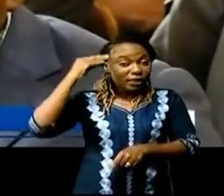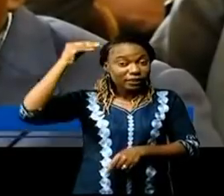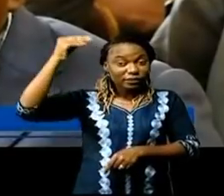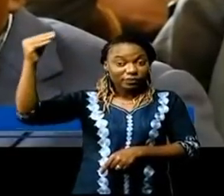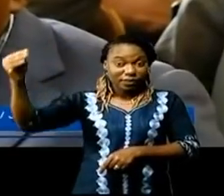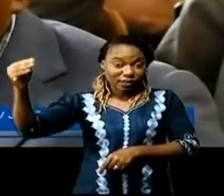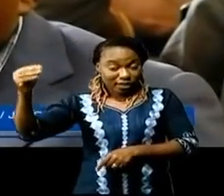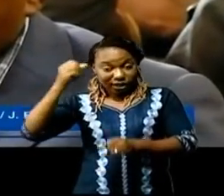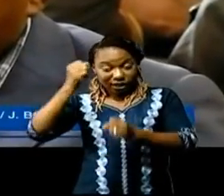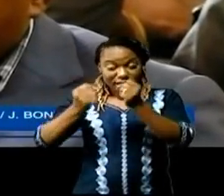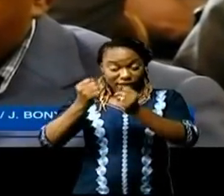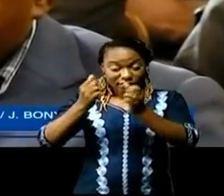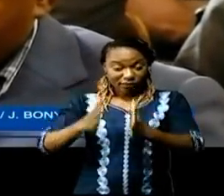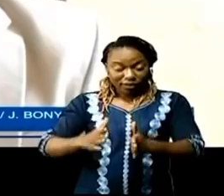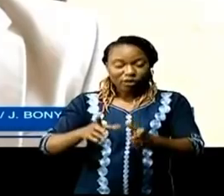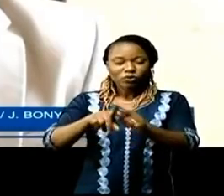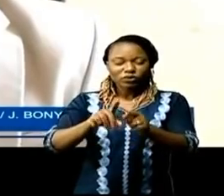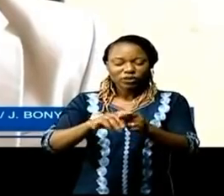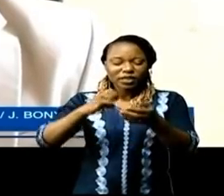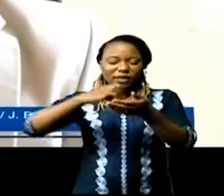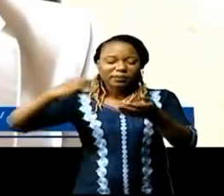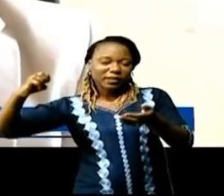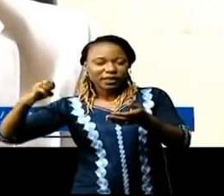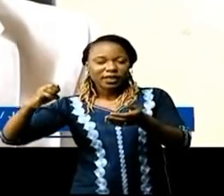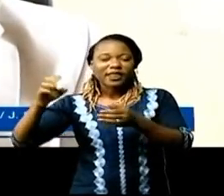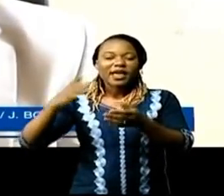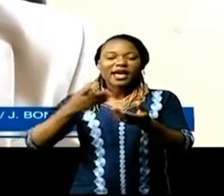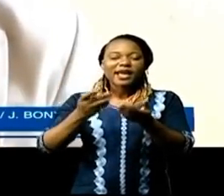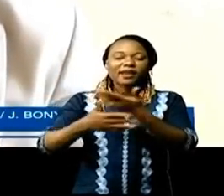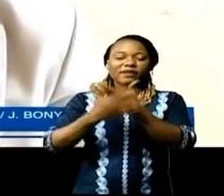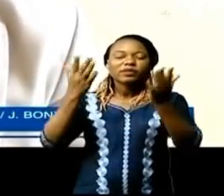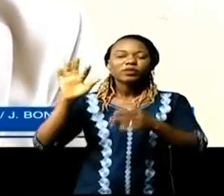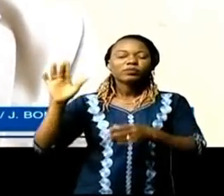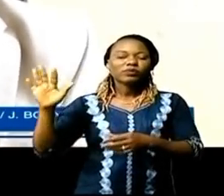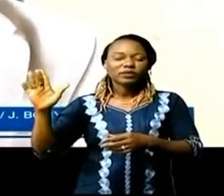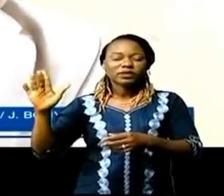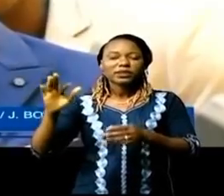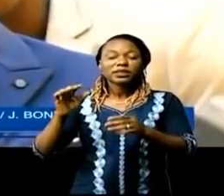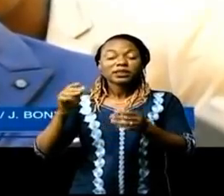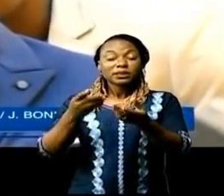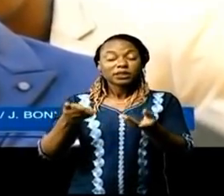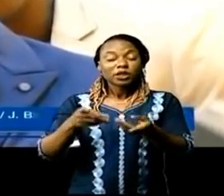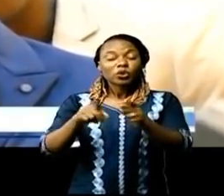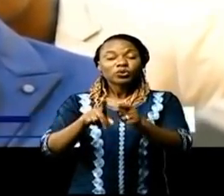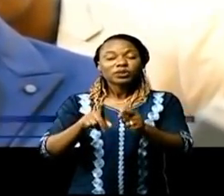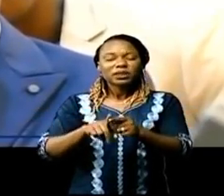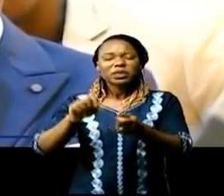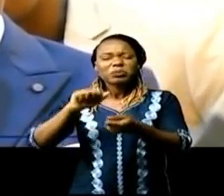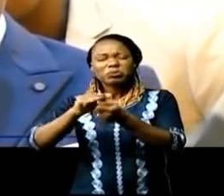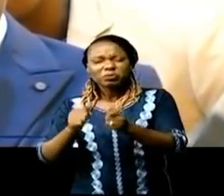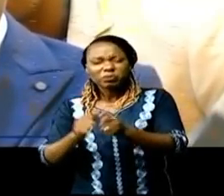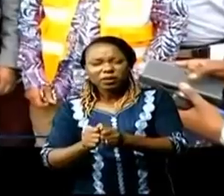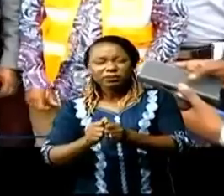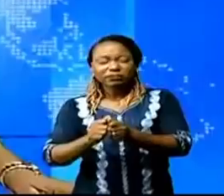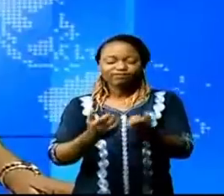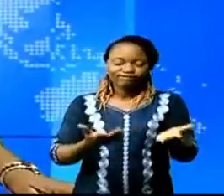cette perspective épargnera à la ville province de Kinshasa tant de désagréments dans le secteur de transport en